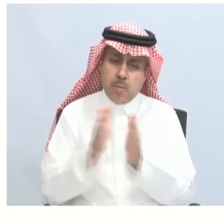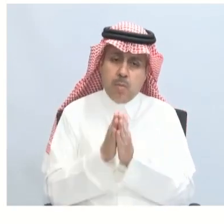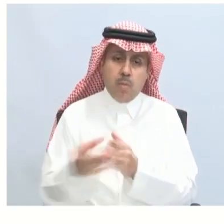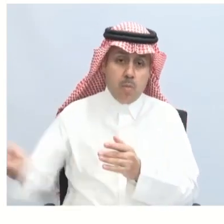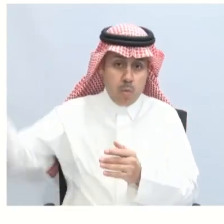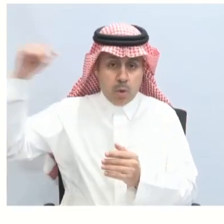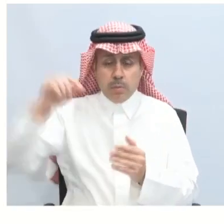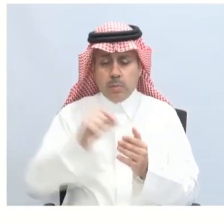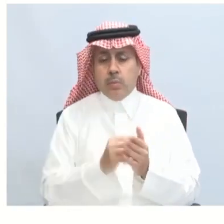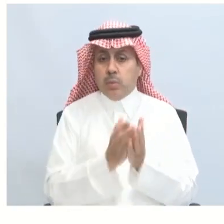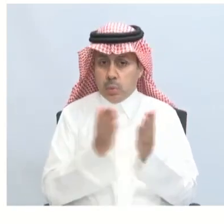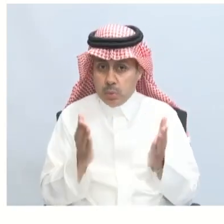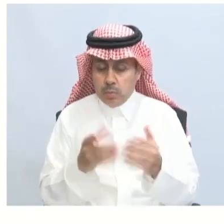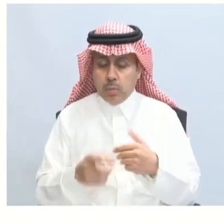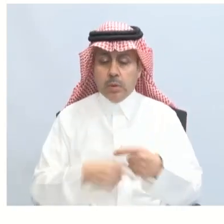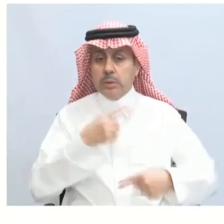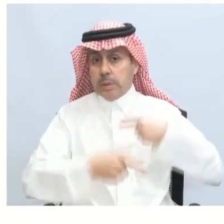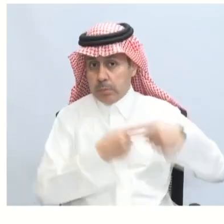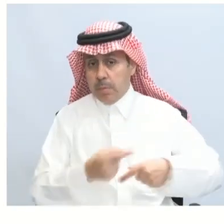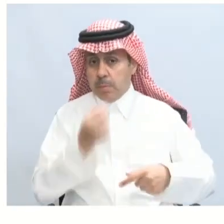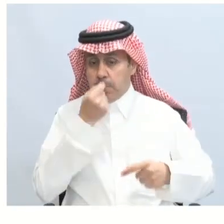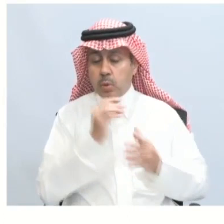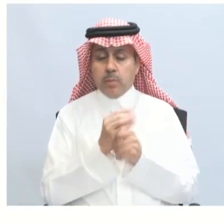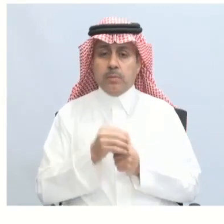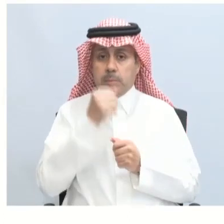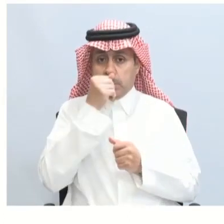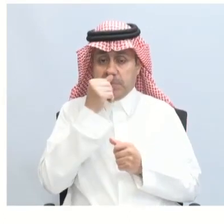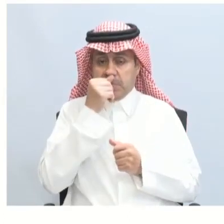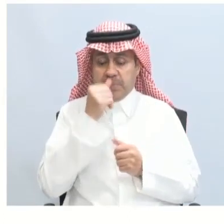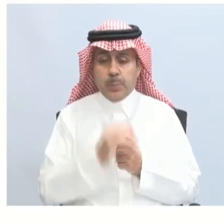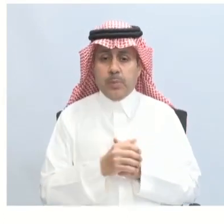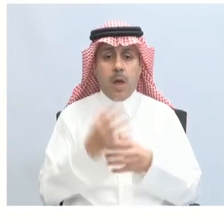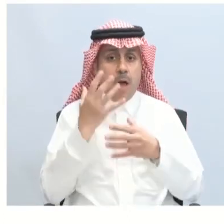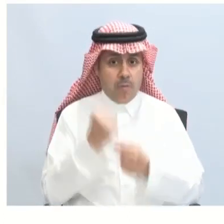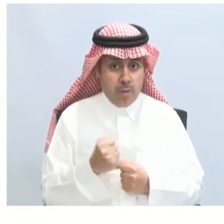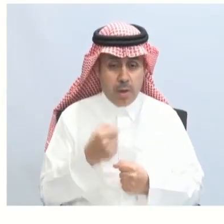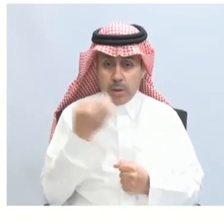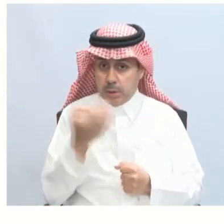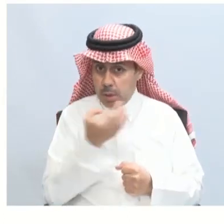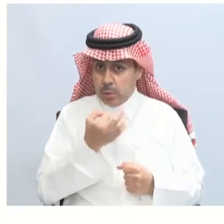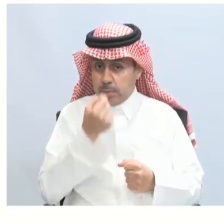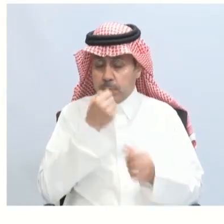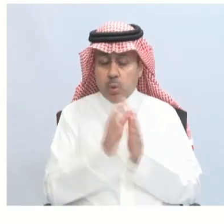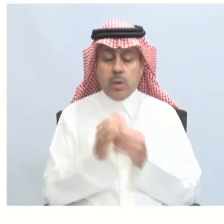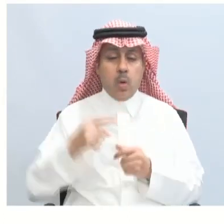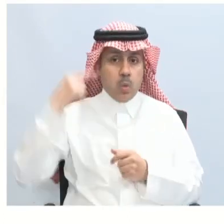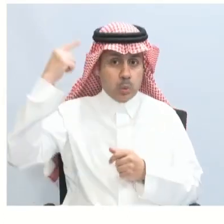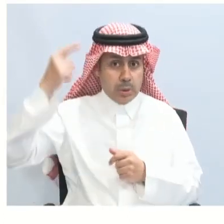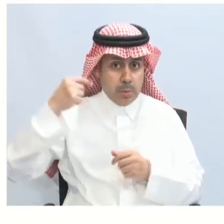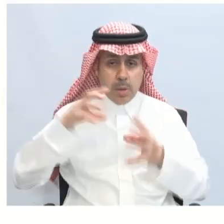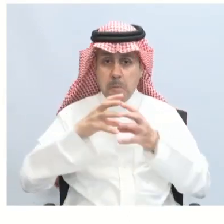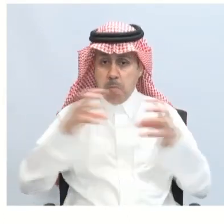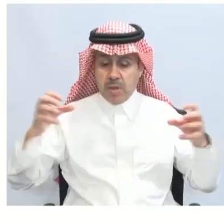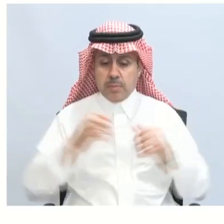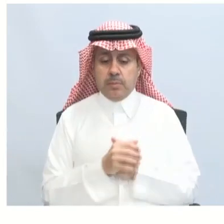تزيد لهذا هذا هو الامر الاول ان احافظ على تلاوه القران وان اتدبر معانيه ايضا من الاثار احافظ